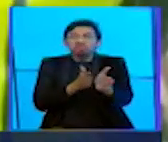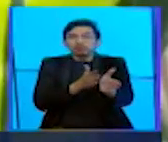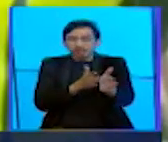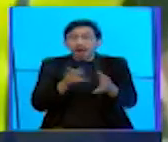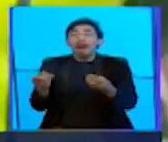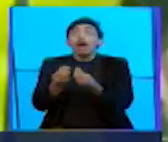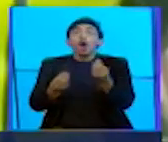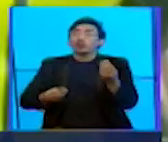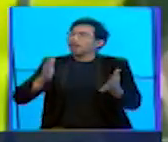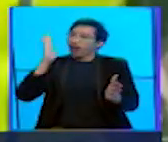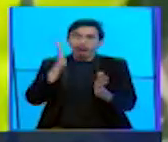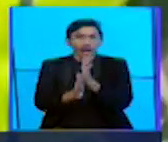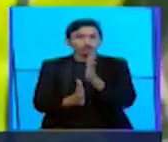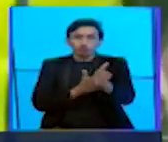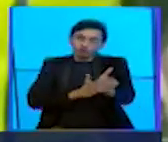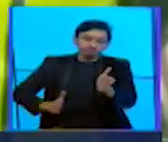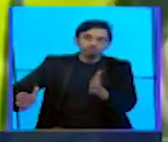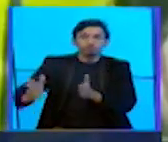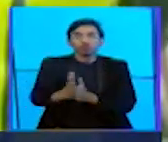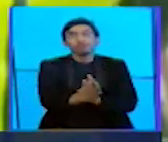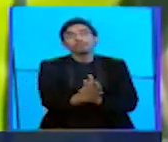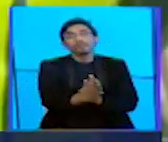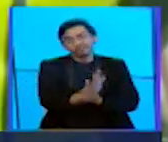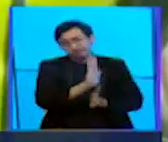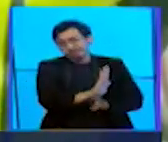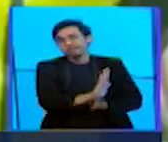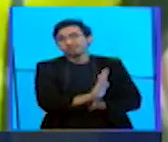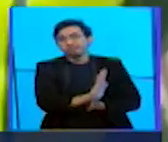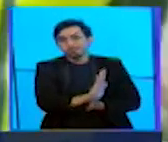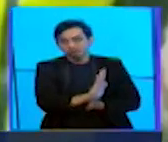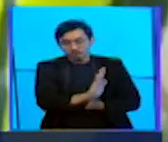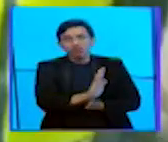tersebut dihentikan, kemudian diperiksa